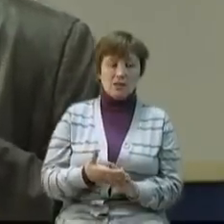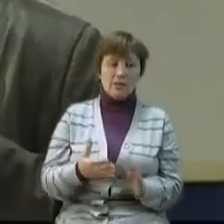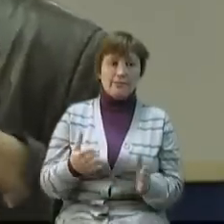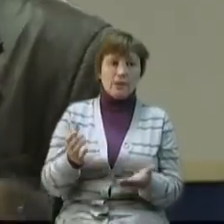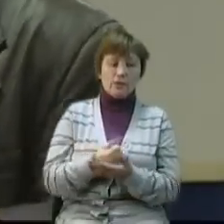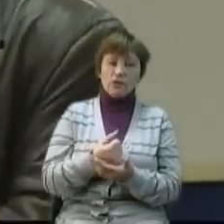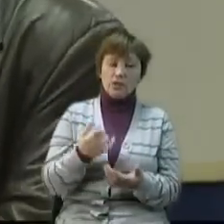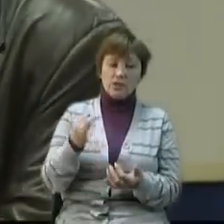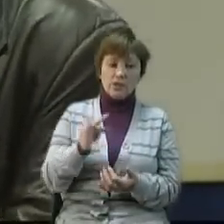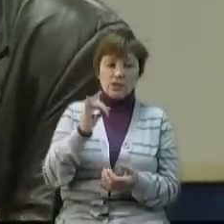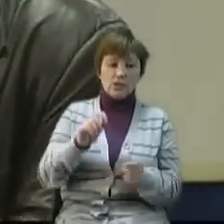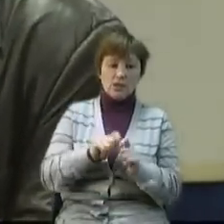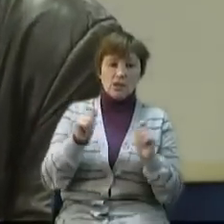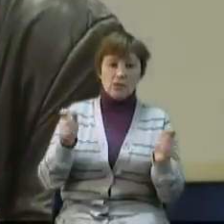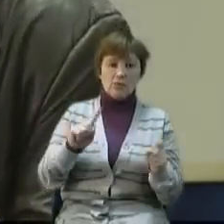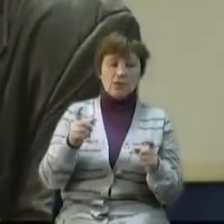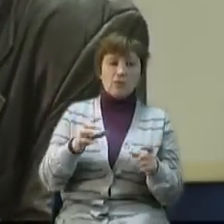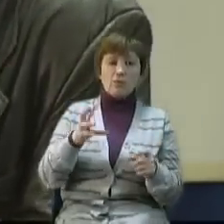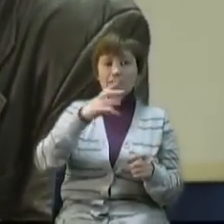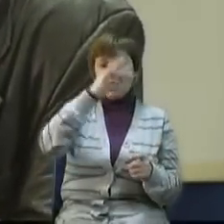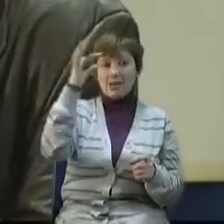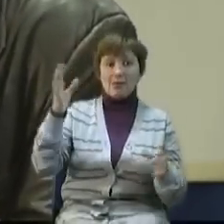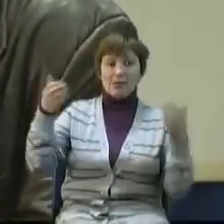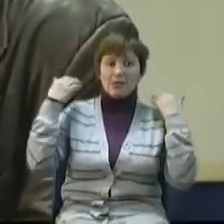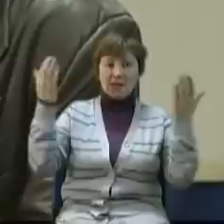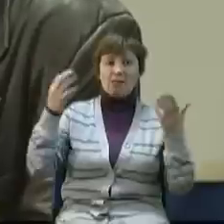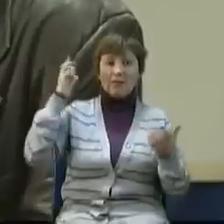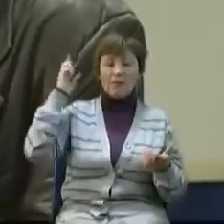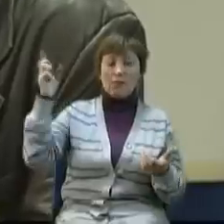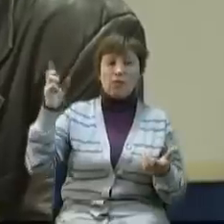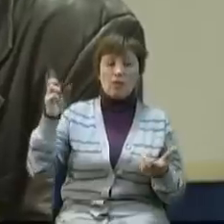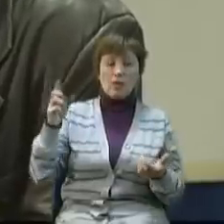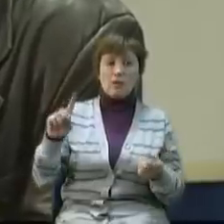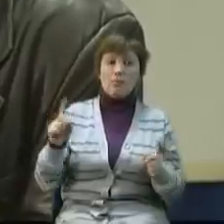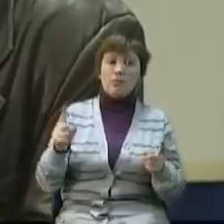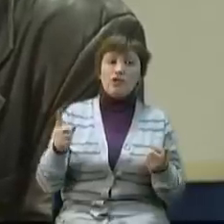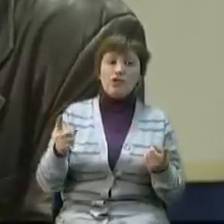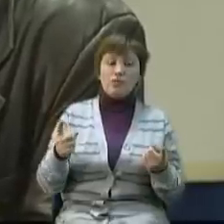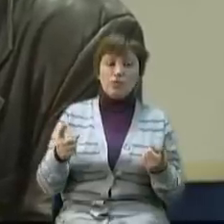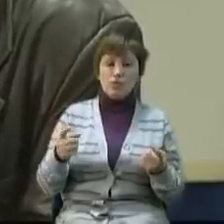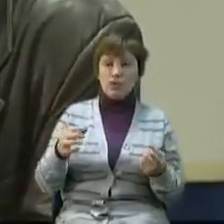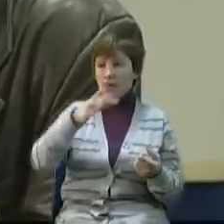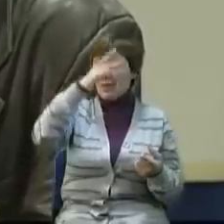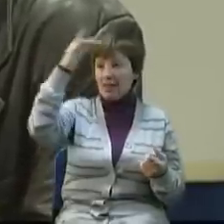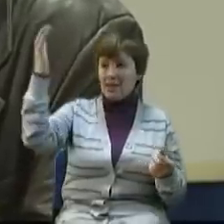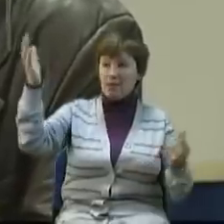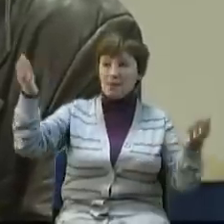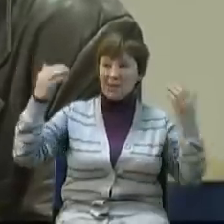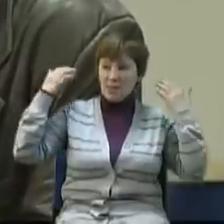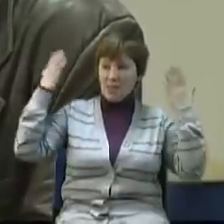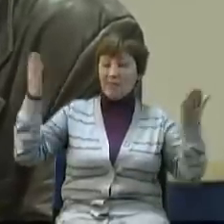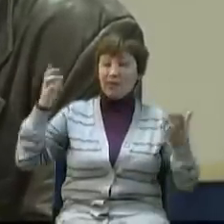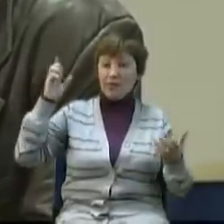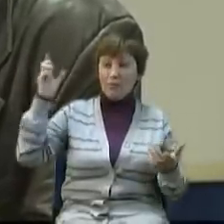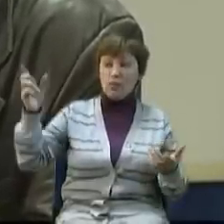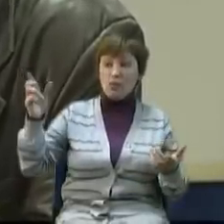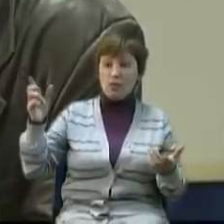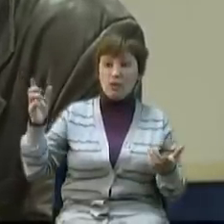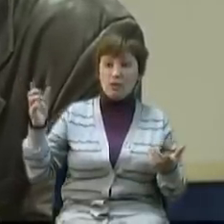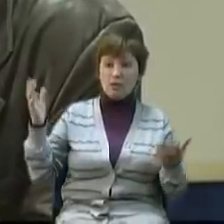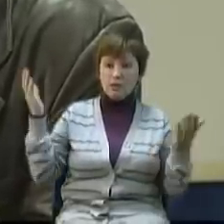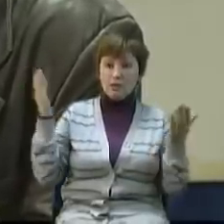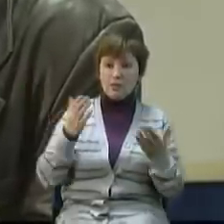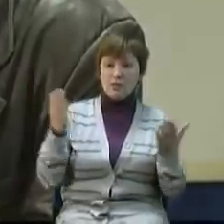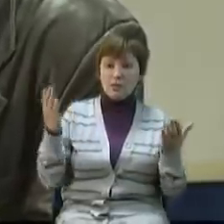интересное откровение, почему на небе славят Бога. Как вы думаете, почему на небе славят Бога? Вот я читал,